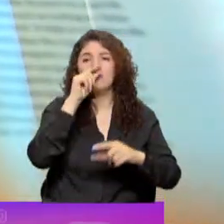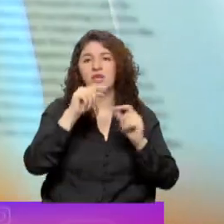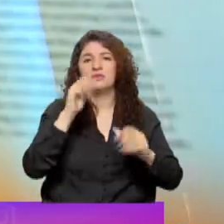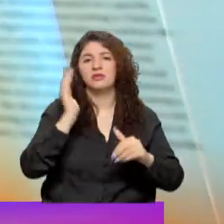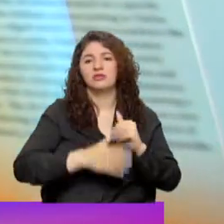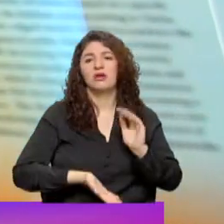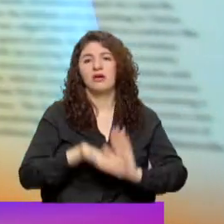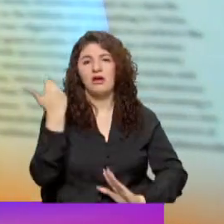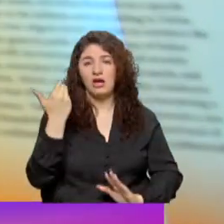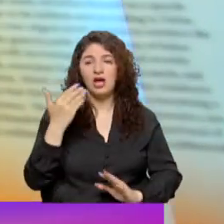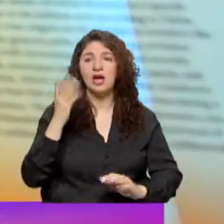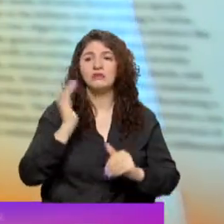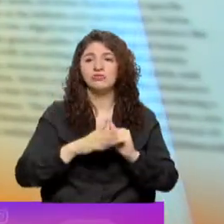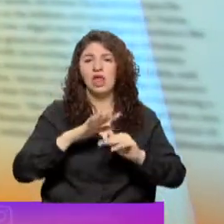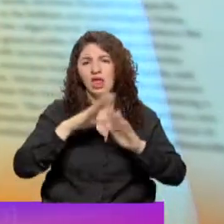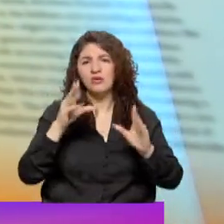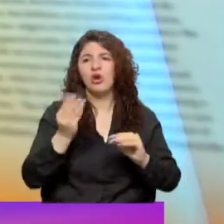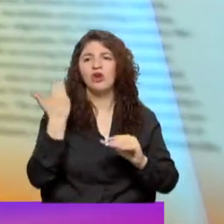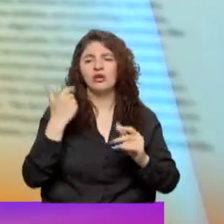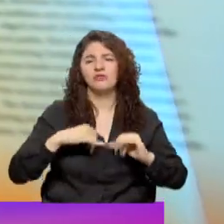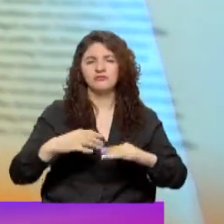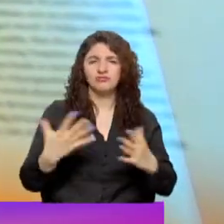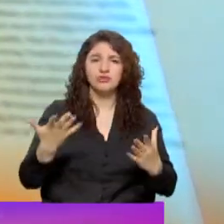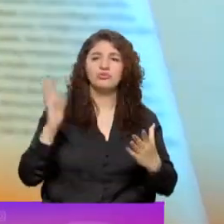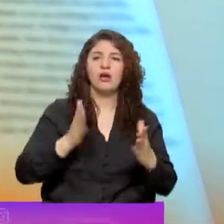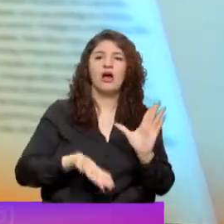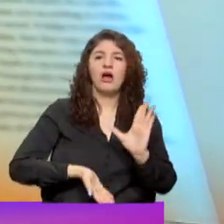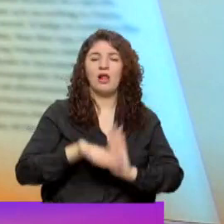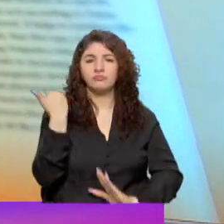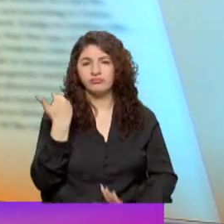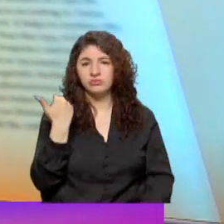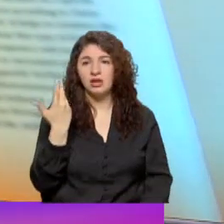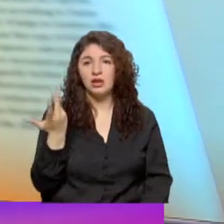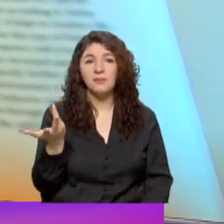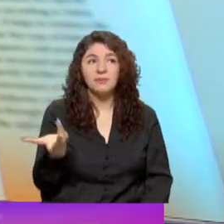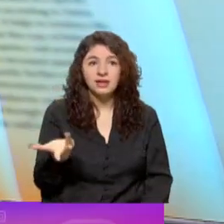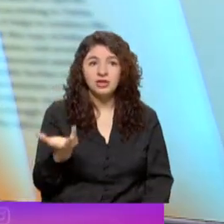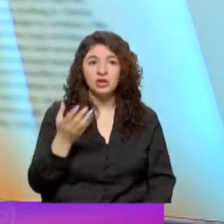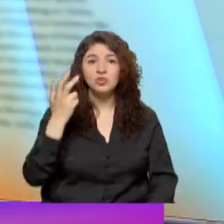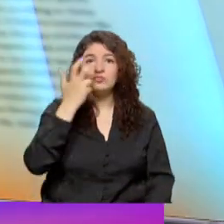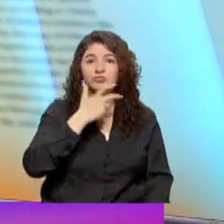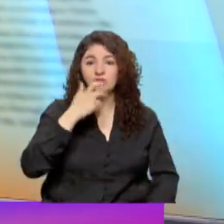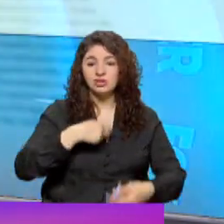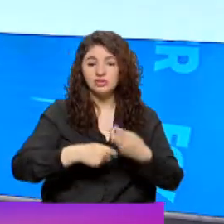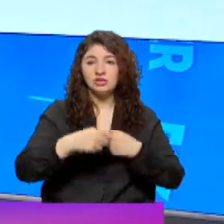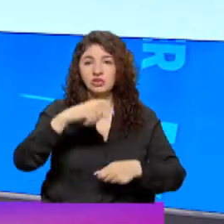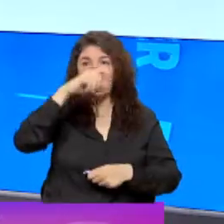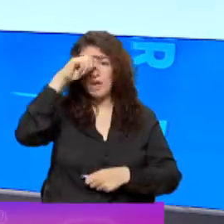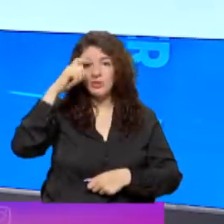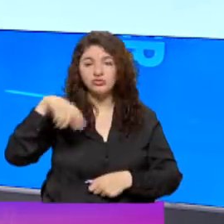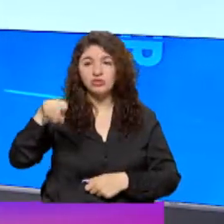yasakları kaldırıldı kısıtlamalar önce gevşet ildi akabinde kaldırıldı Peki müzik sektörünün